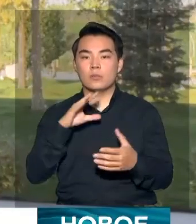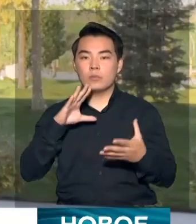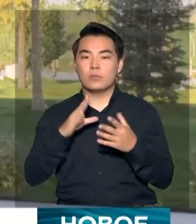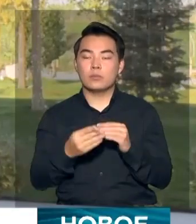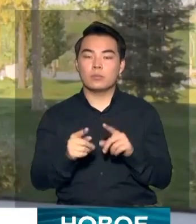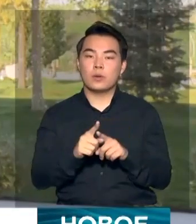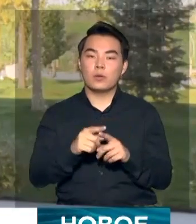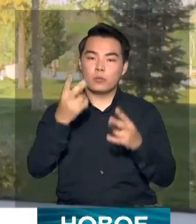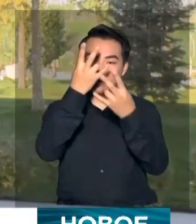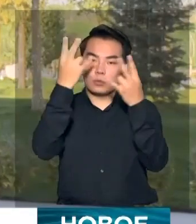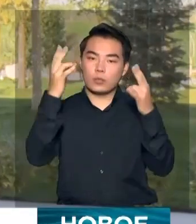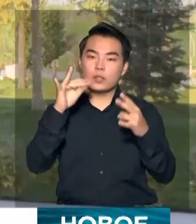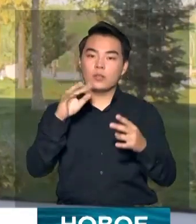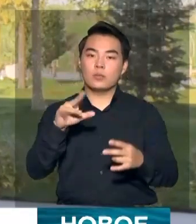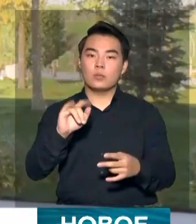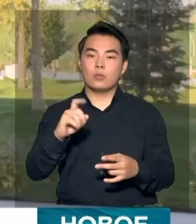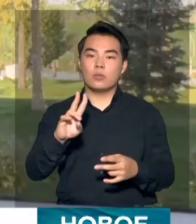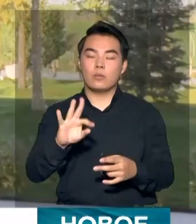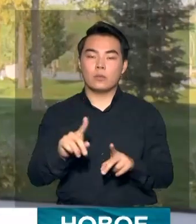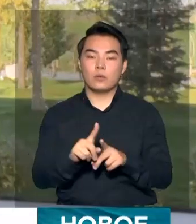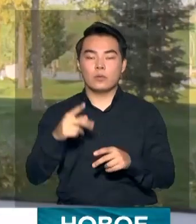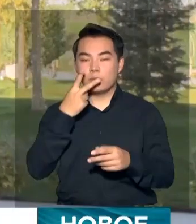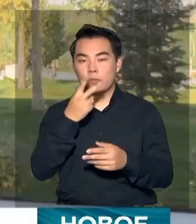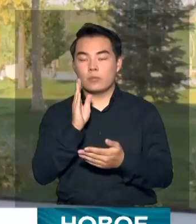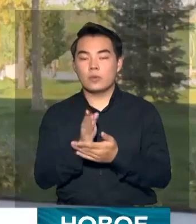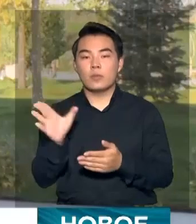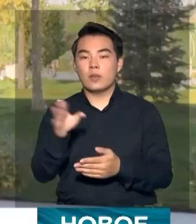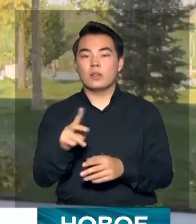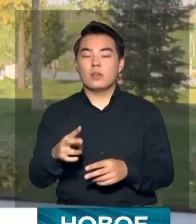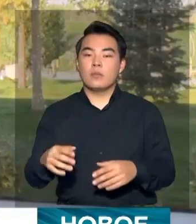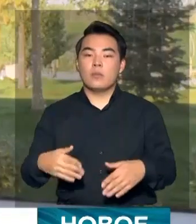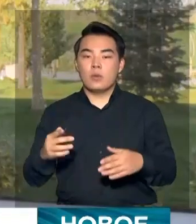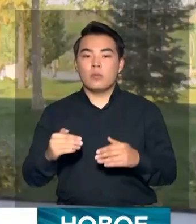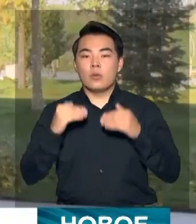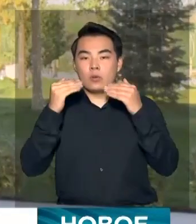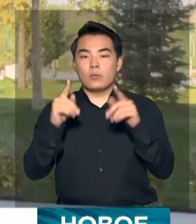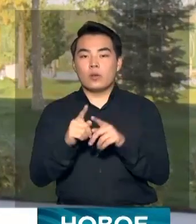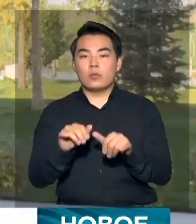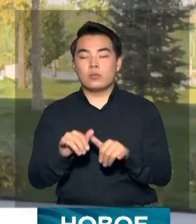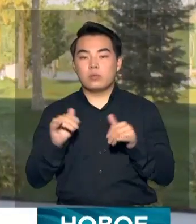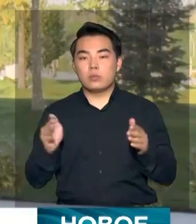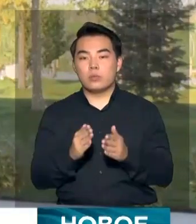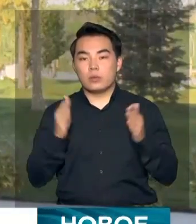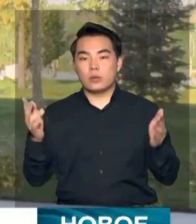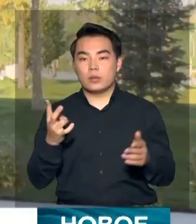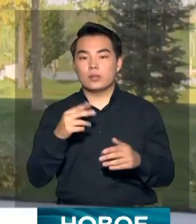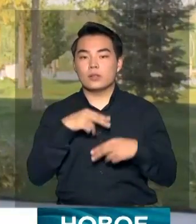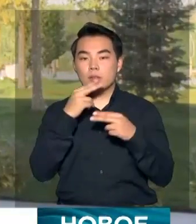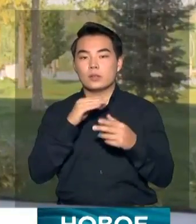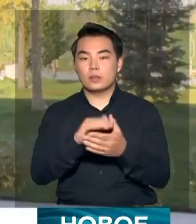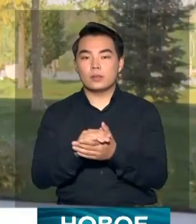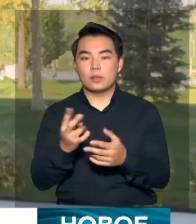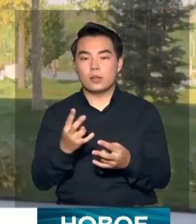сблизиться не только культурно, но и духовно. Нужно еще больше развивать всестороннее сотрудничество, заявил на саммите